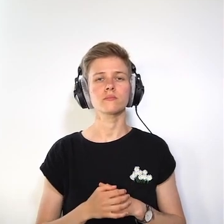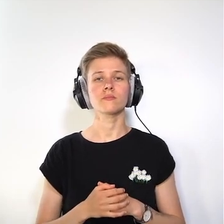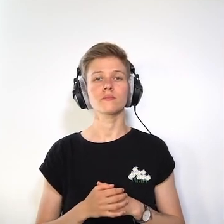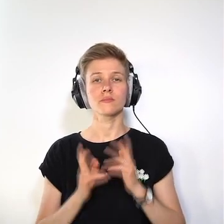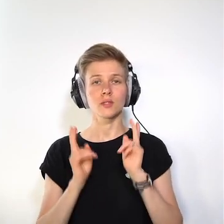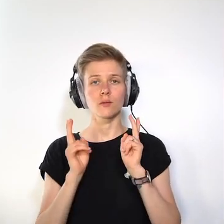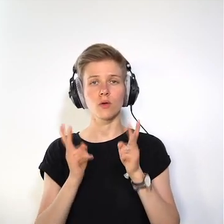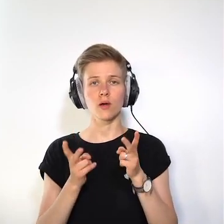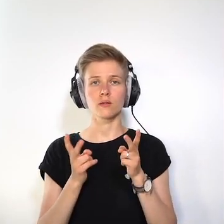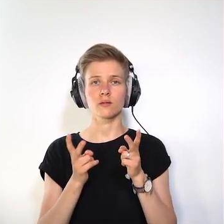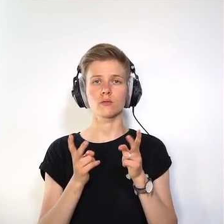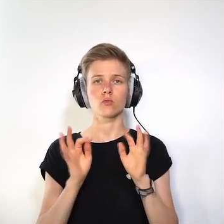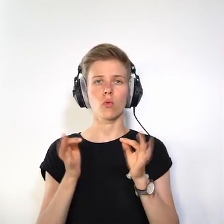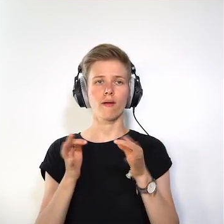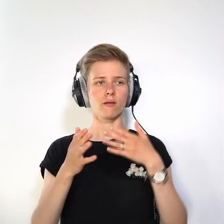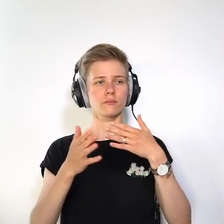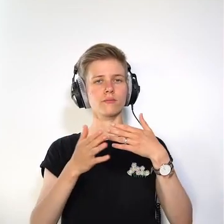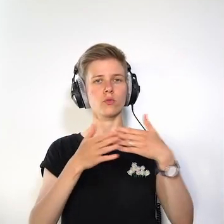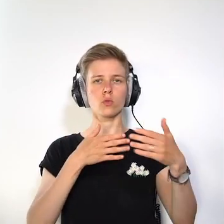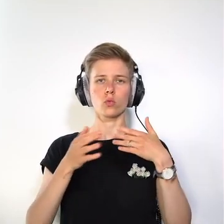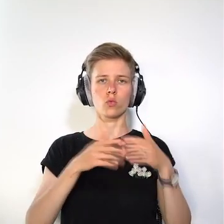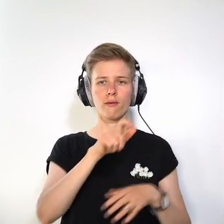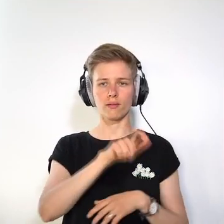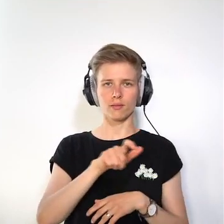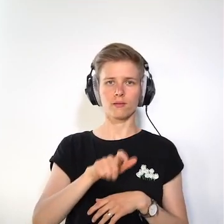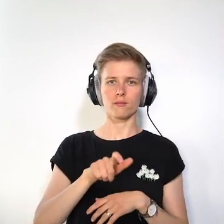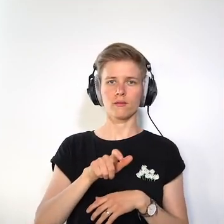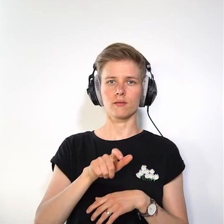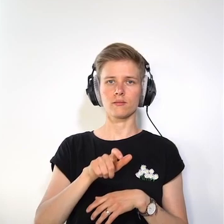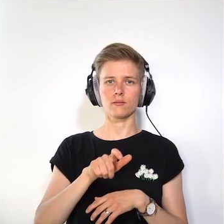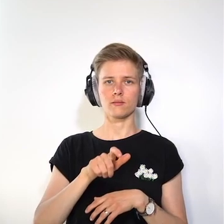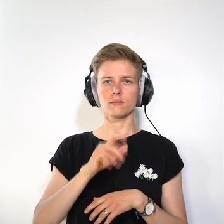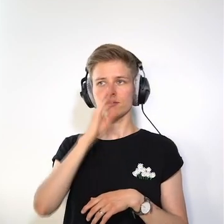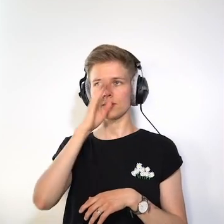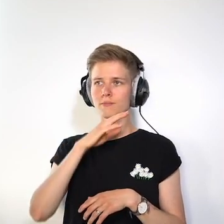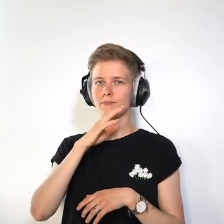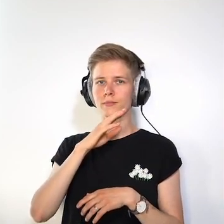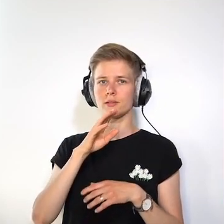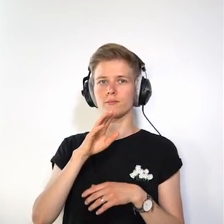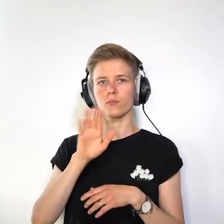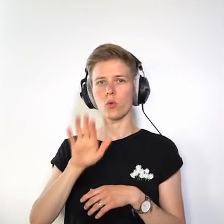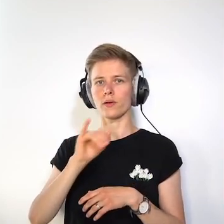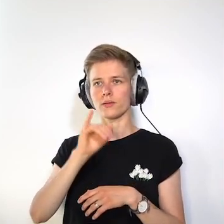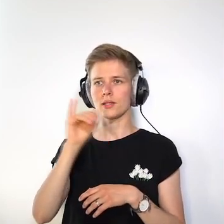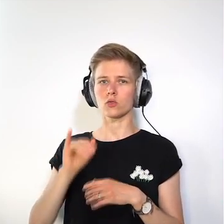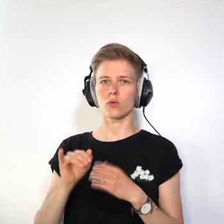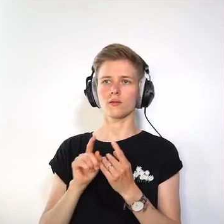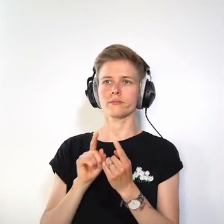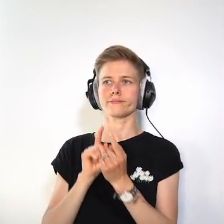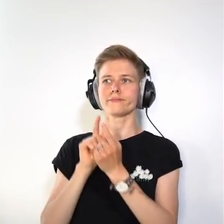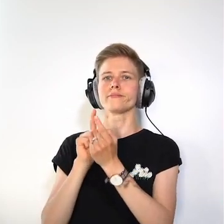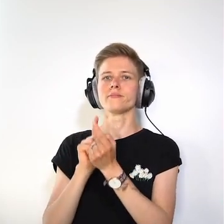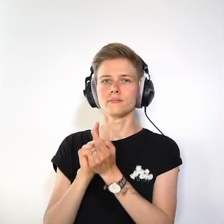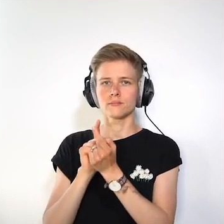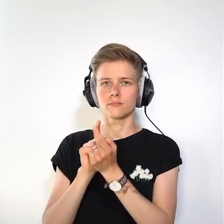että millä tavalla sitten tavallaan työntekijät, kun he kohtasivat ihmisten seksuaalisuutta ilman parempaa koulutusta siihen liittyen, he